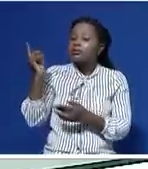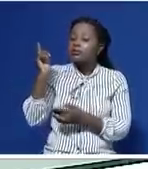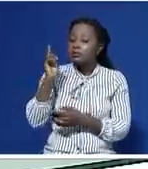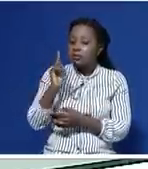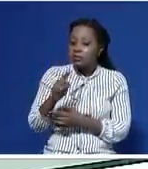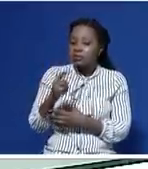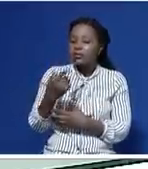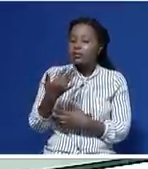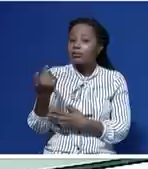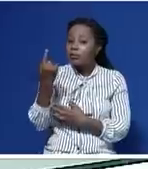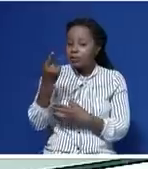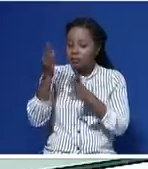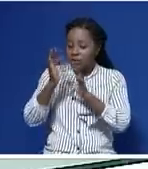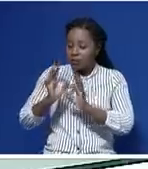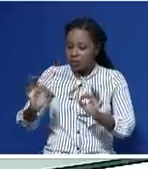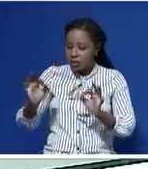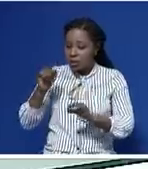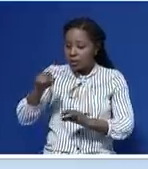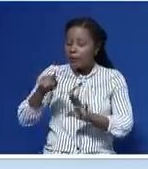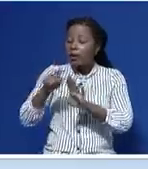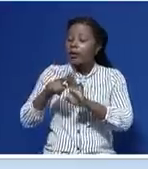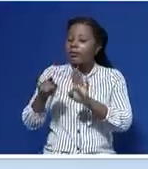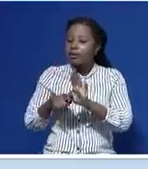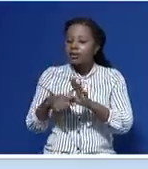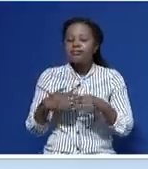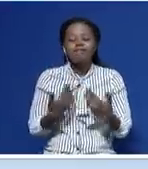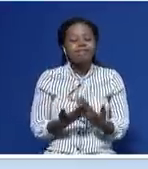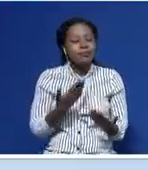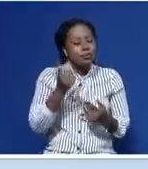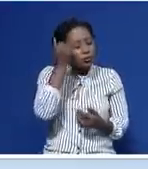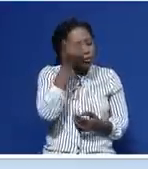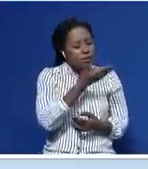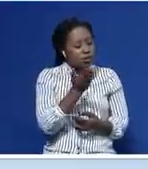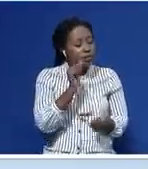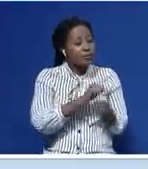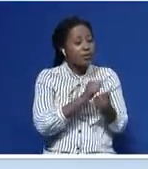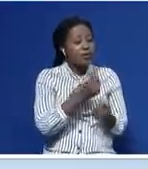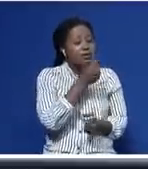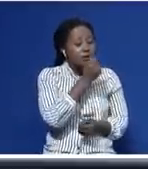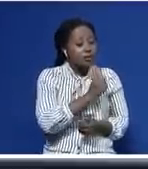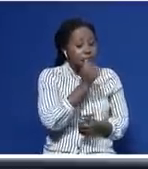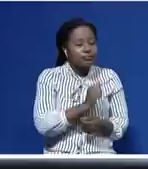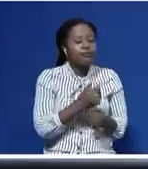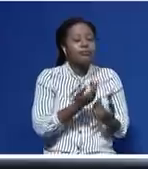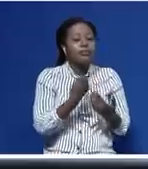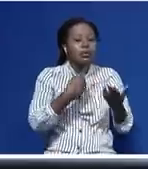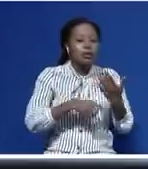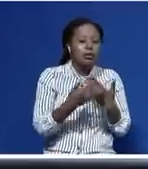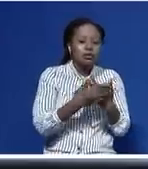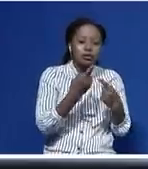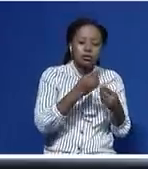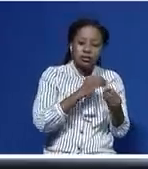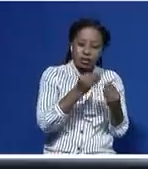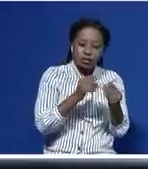kuwa namba moja kwa ubora hapa Afrika. Labda tukumbushe tu, bidhaa hizi za Azam zimepenya katika nchi gani